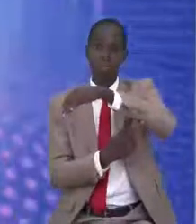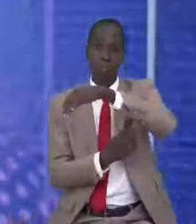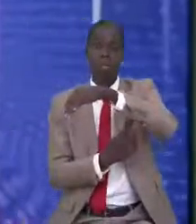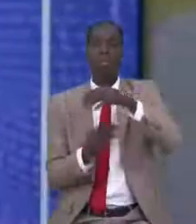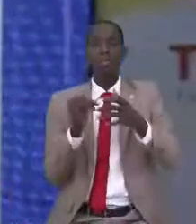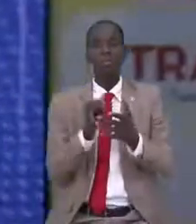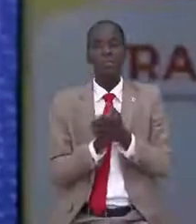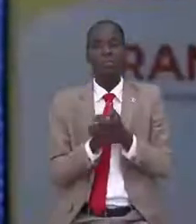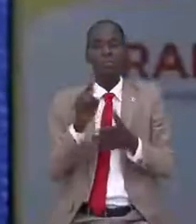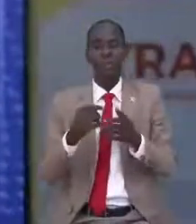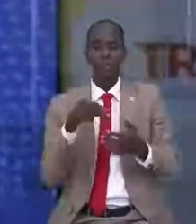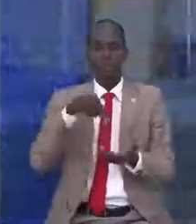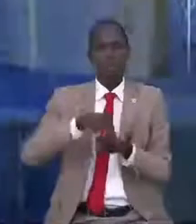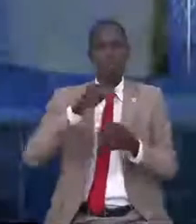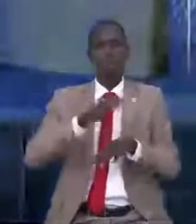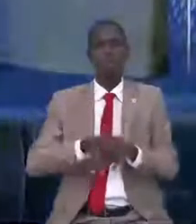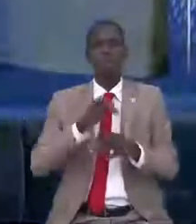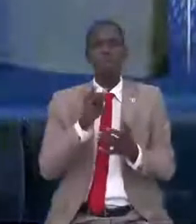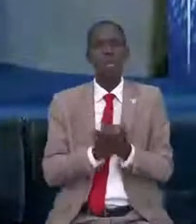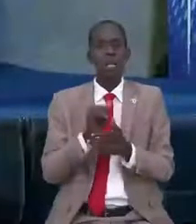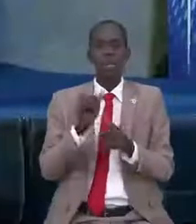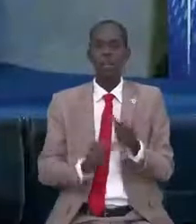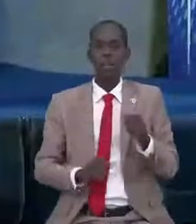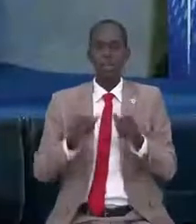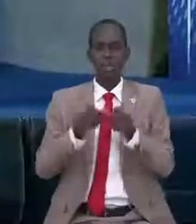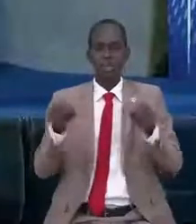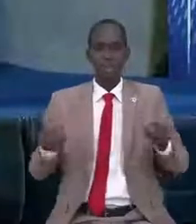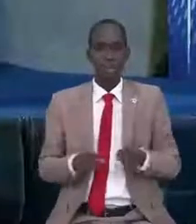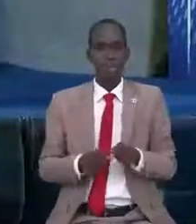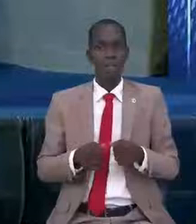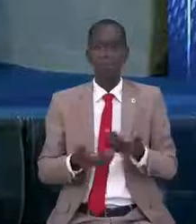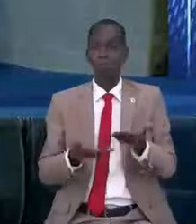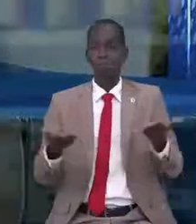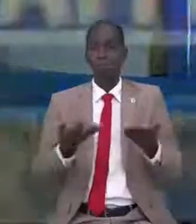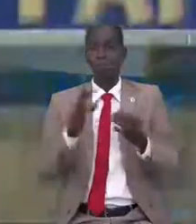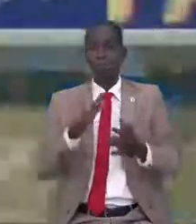de la sainteté, c'est sur cela que vous tenez, que chaque domaine de votre vie,